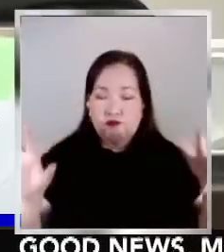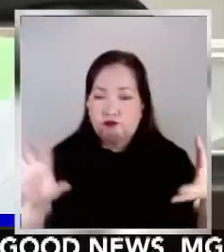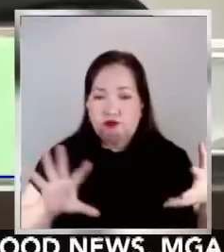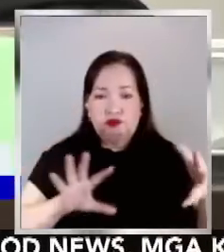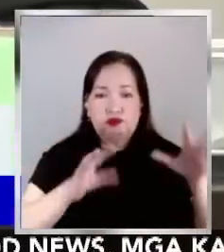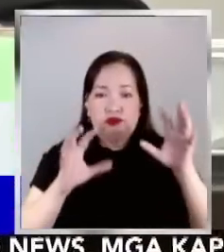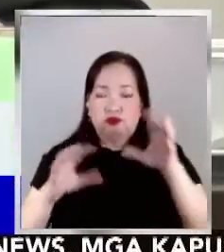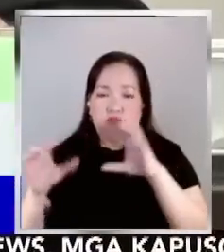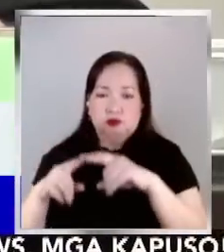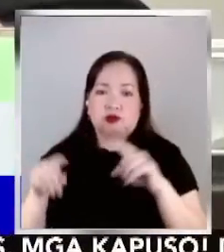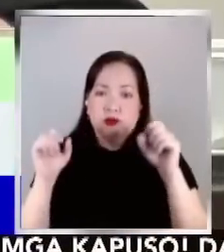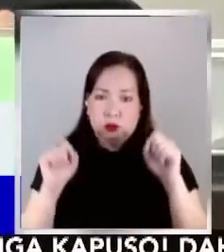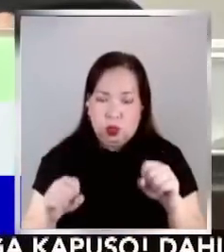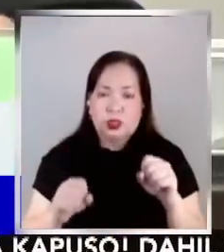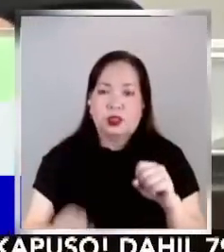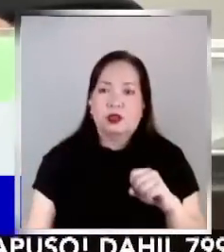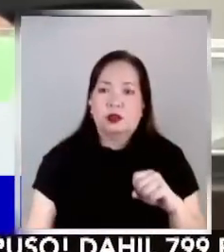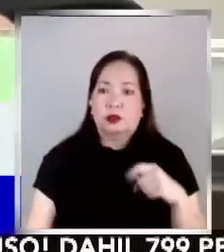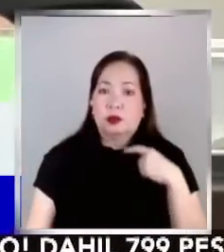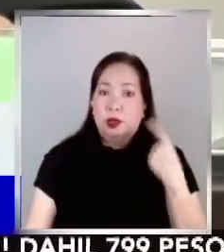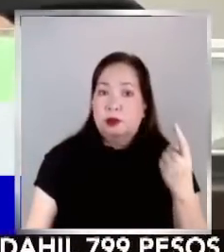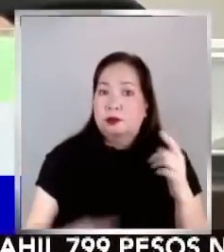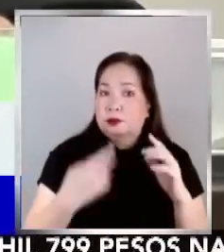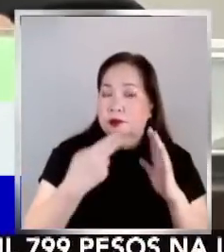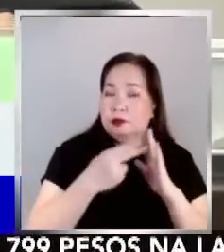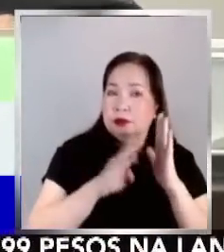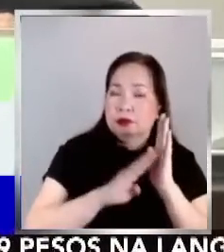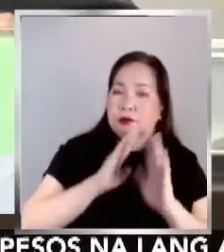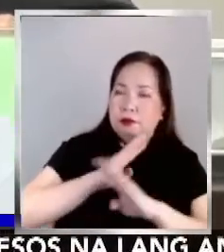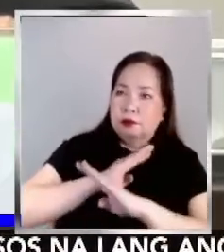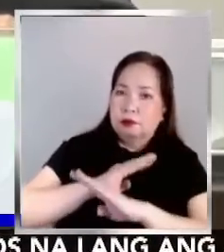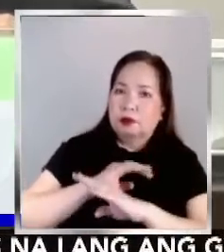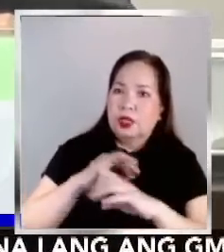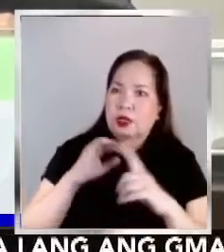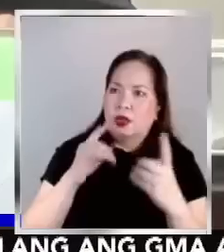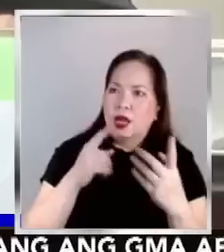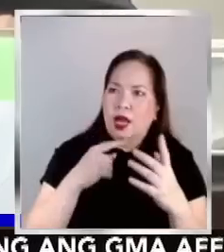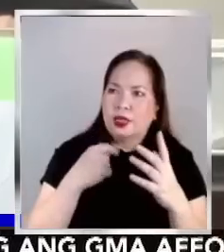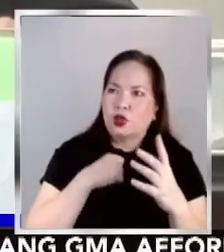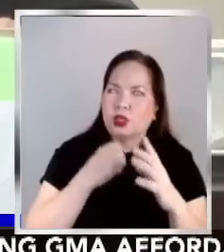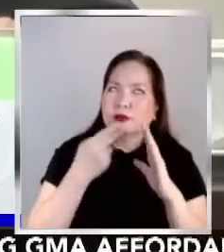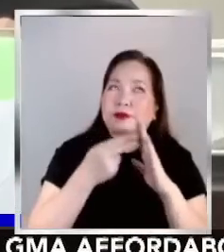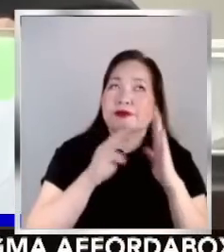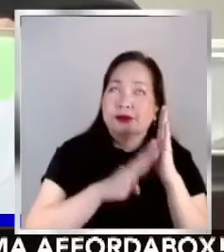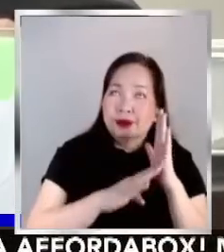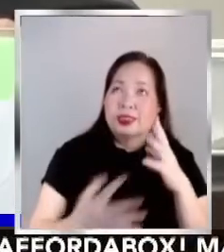bill, we will incorporate some of the programs of the NSTP under the